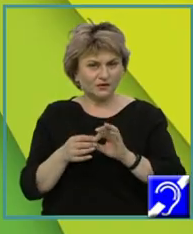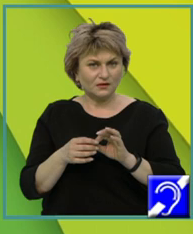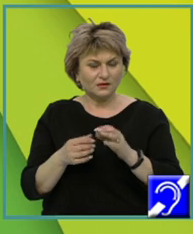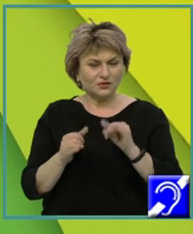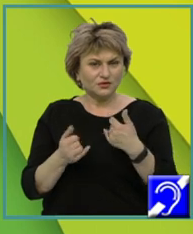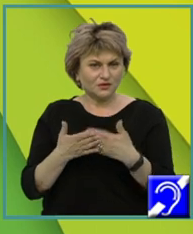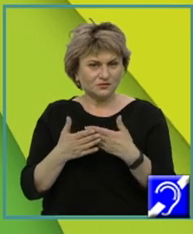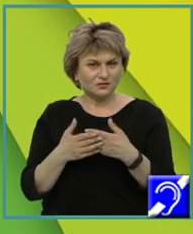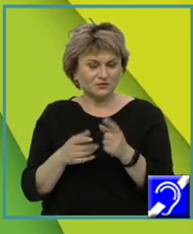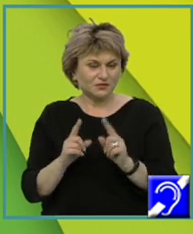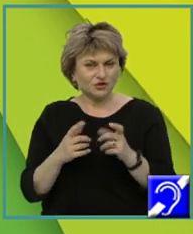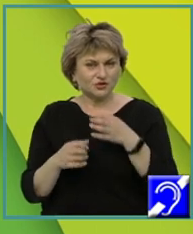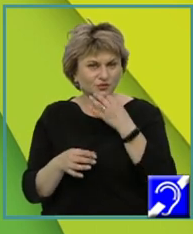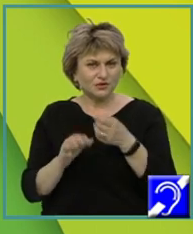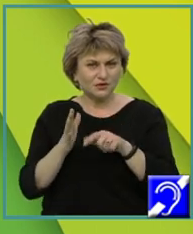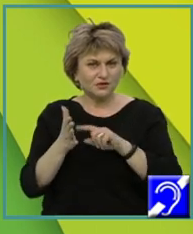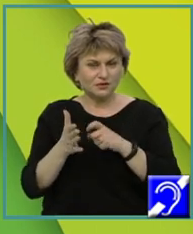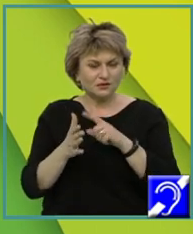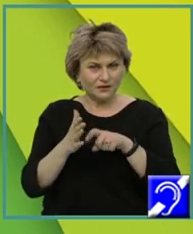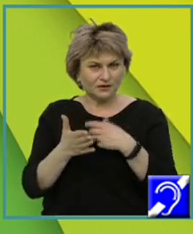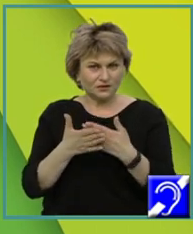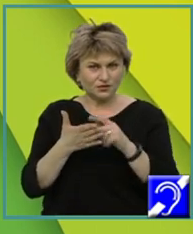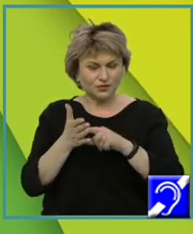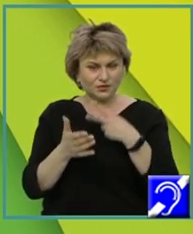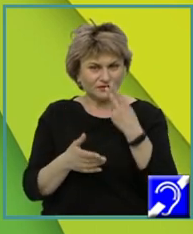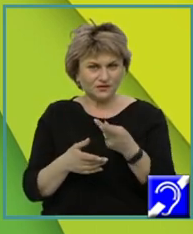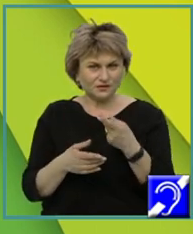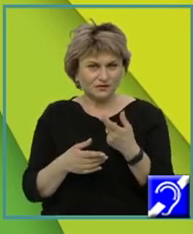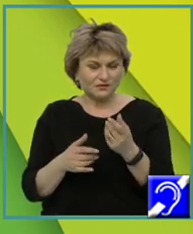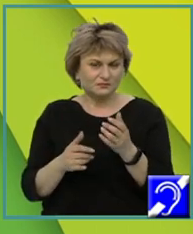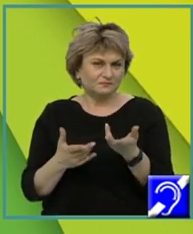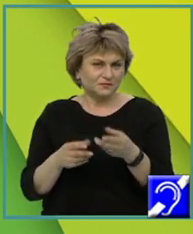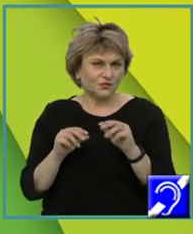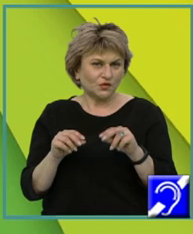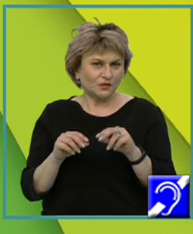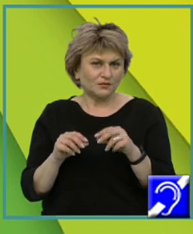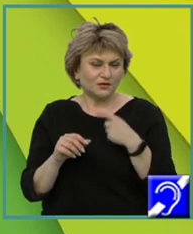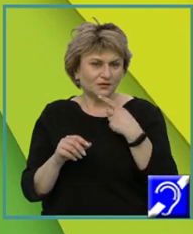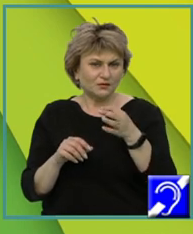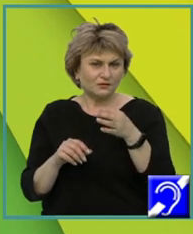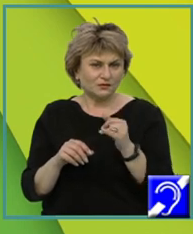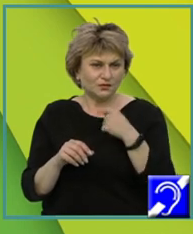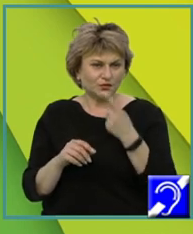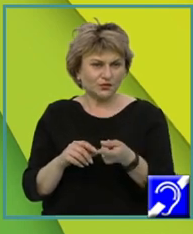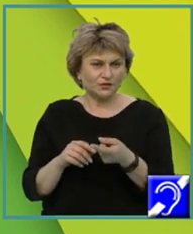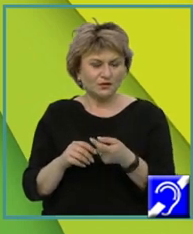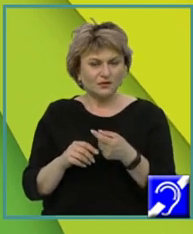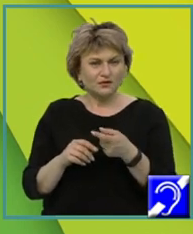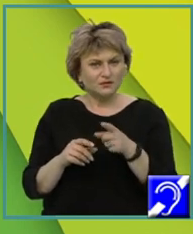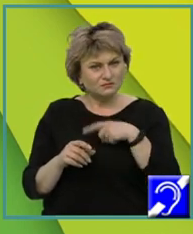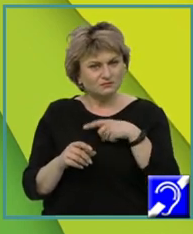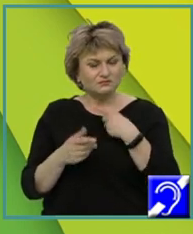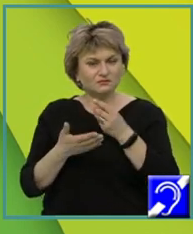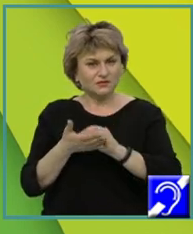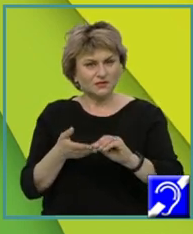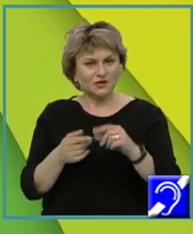de pildă Ce spune din acest punct de vedere fiecăruia dintre ei doamne iti spune un scriitor un om care exprimă